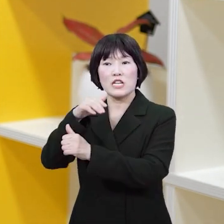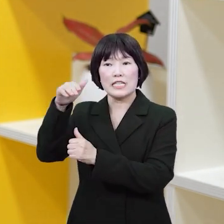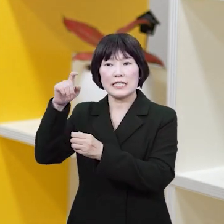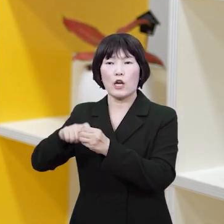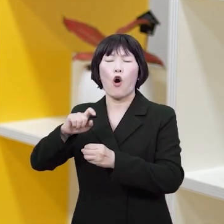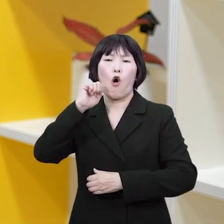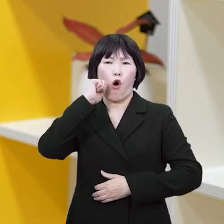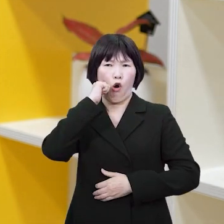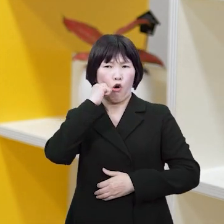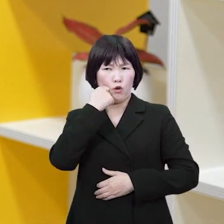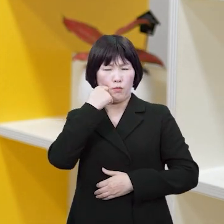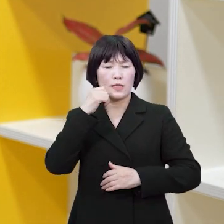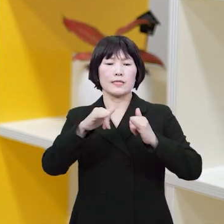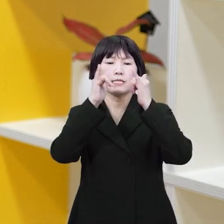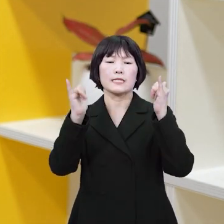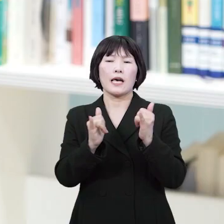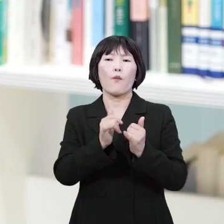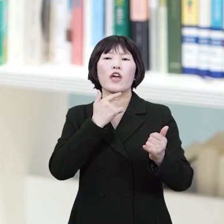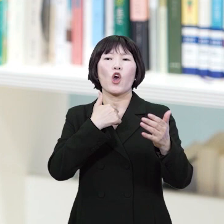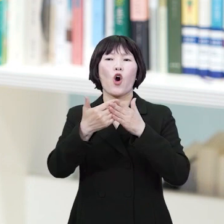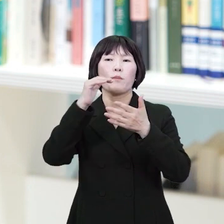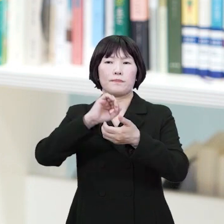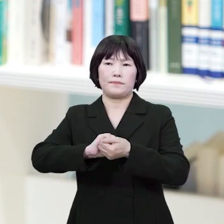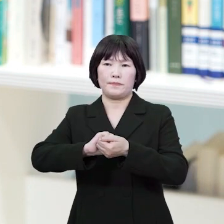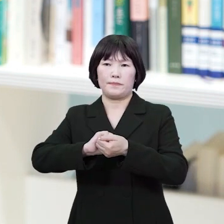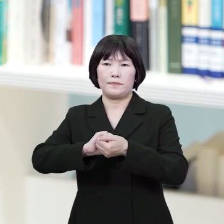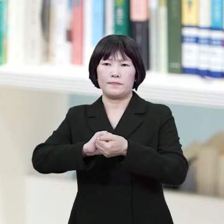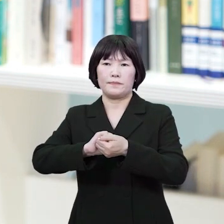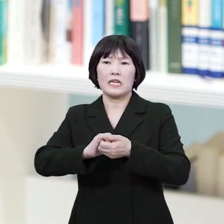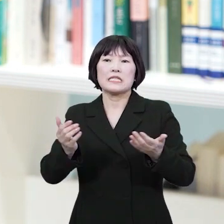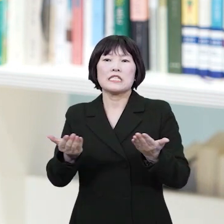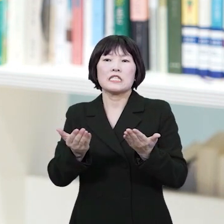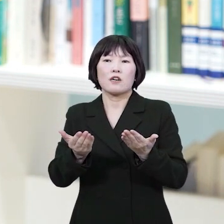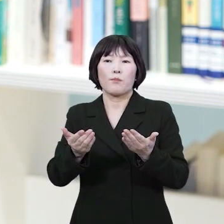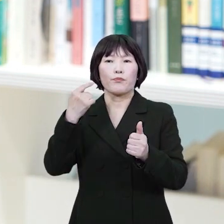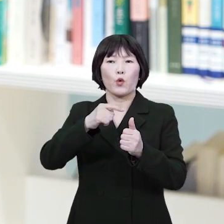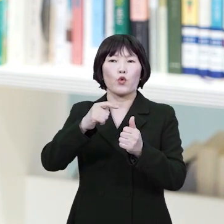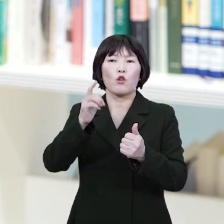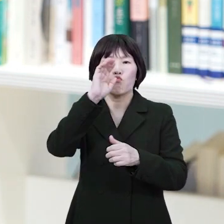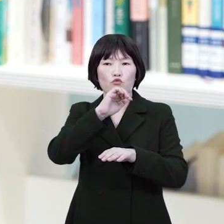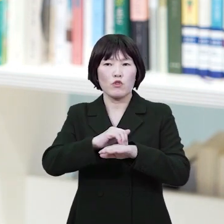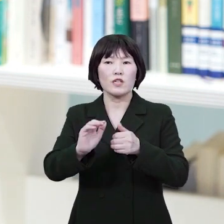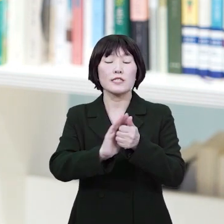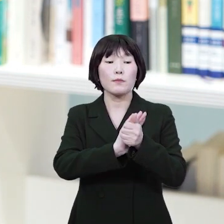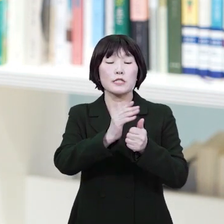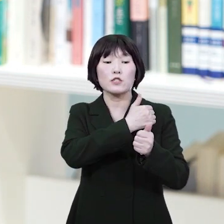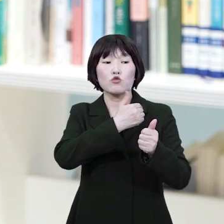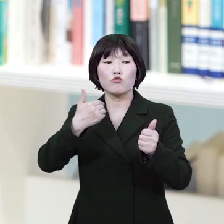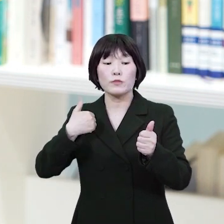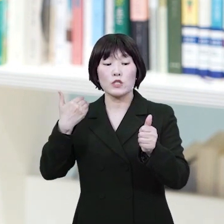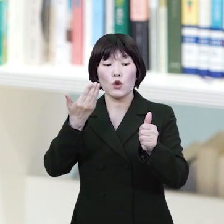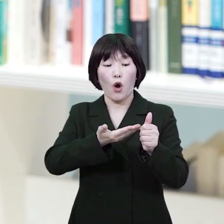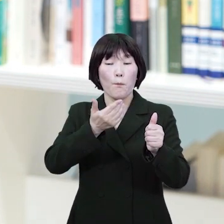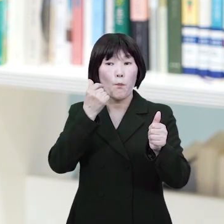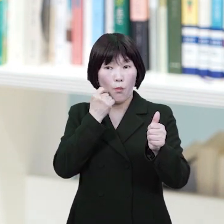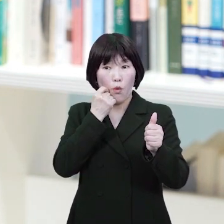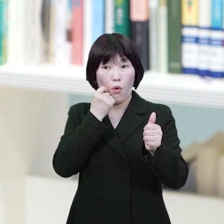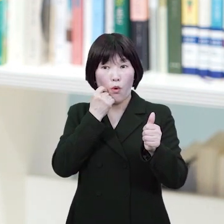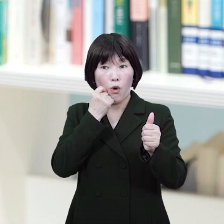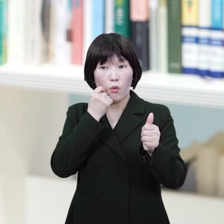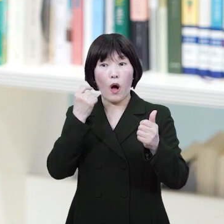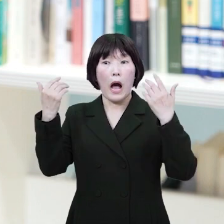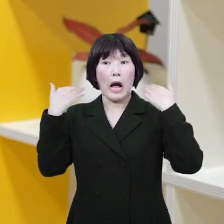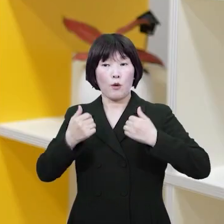사회 경험에 제약이 있습니다. 직업 교육 훈련 서비스가 충분히 제공이 되지 못하고 학교를